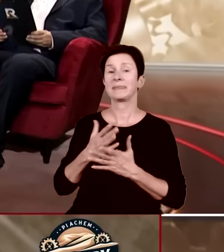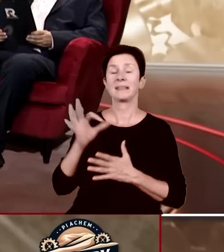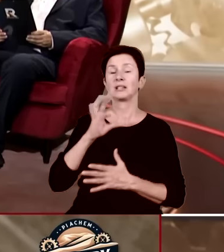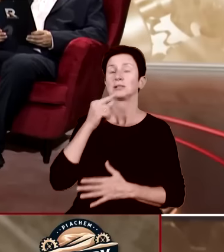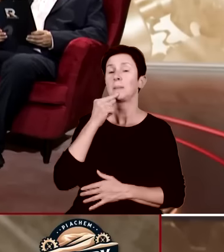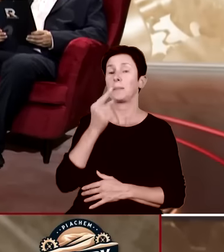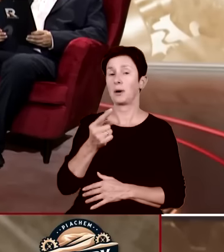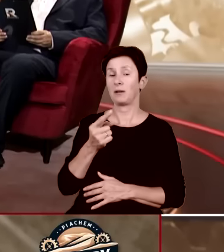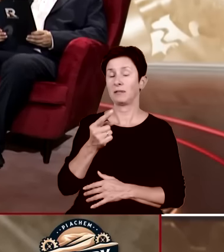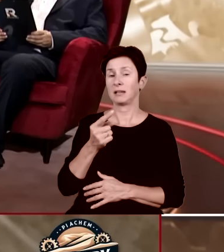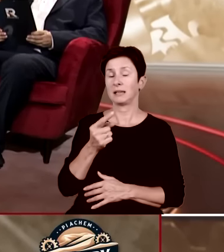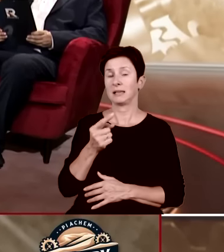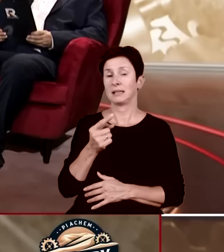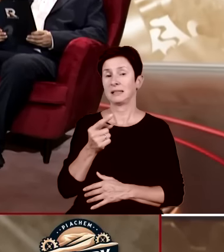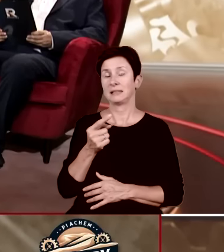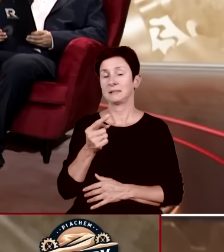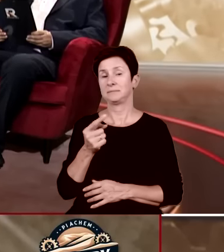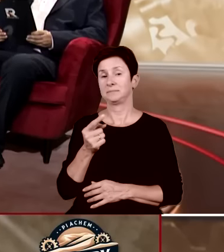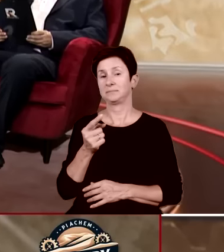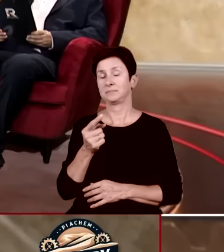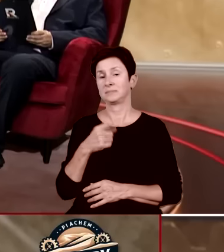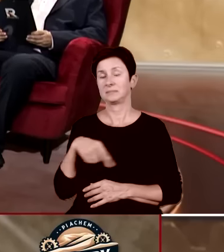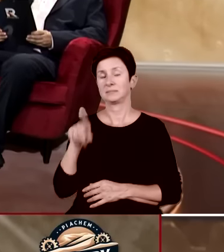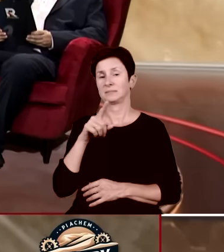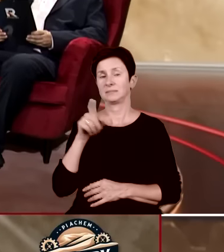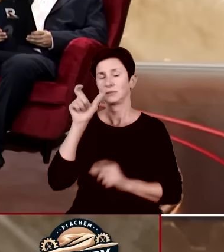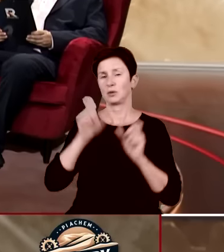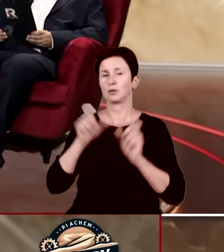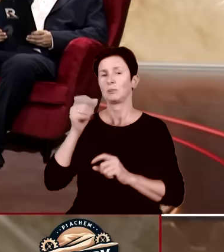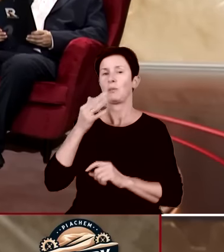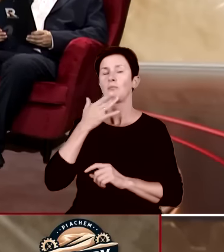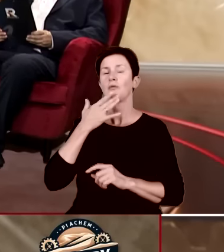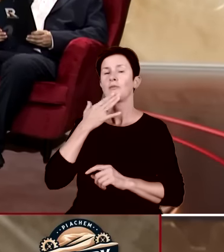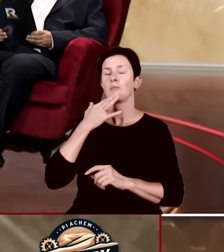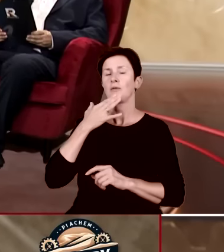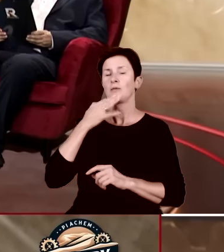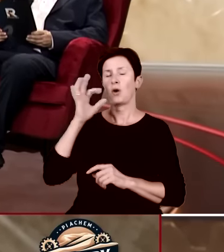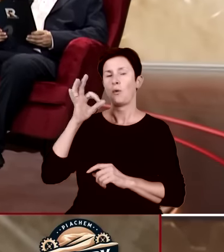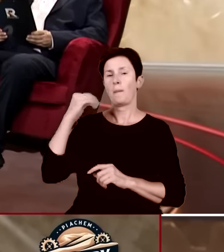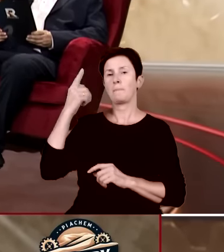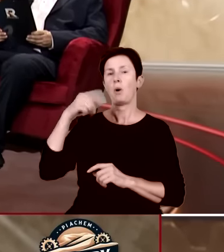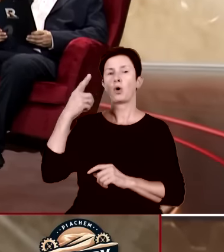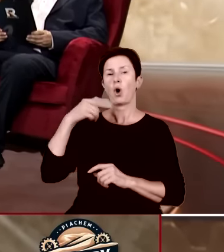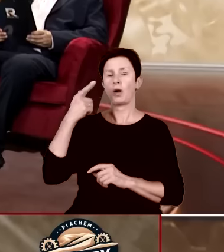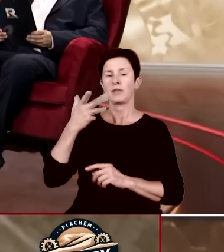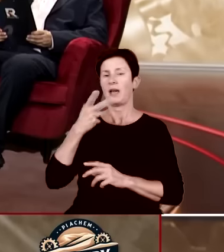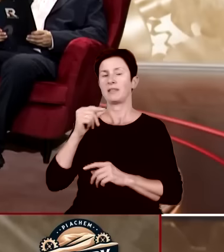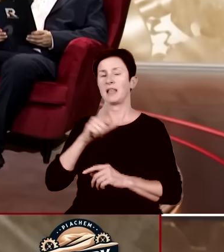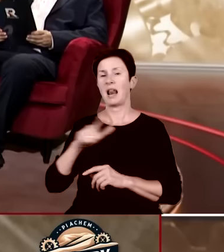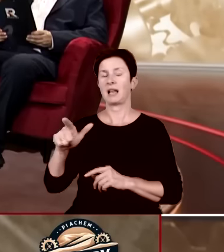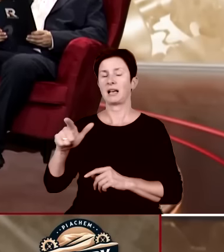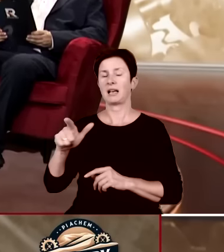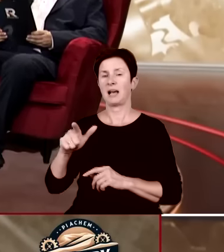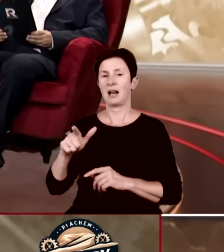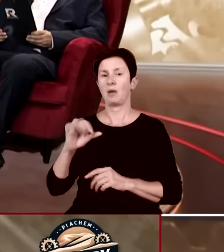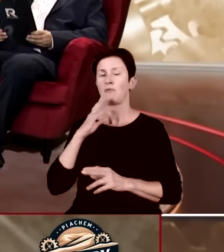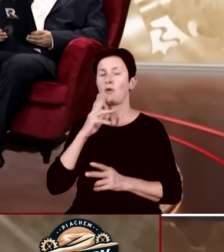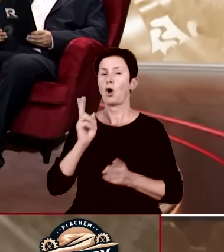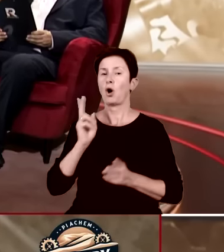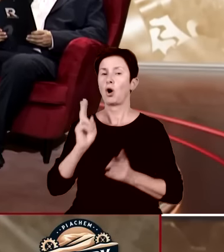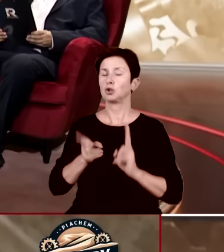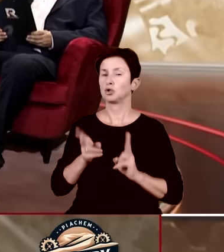się trzymają wszystkie pogodynki w nielegalnej TVP, które będą mówiły o Sopocie, Pomorzu, bo tam